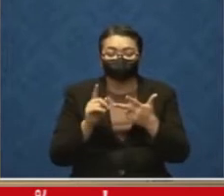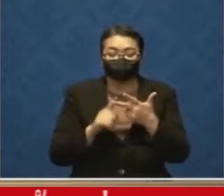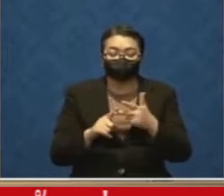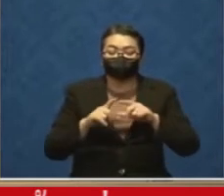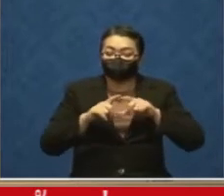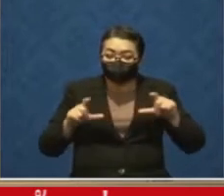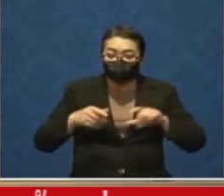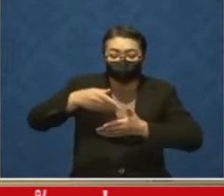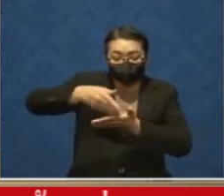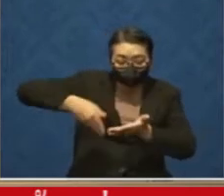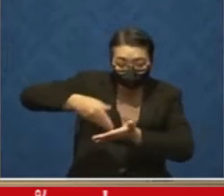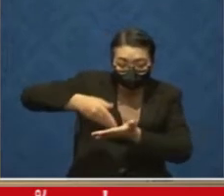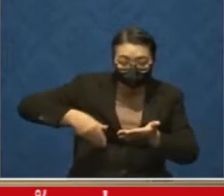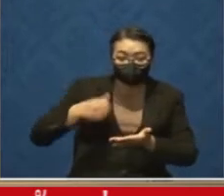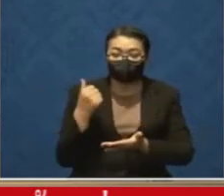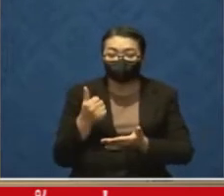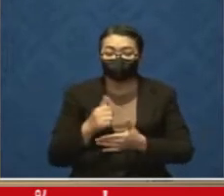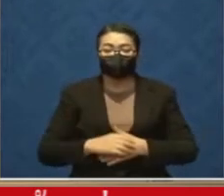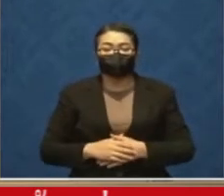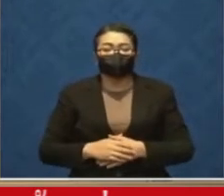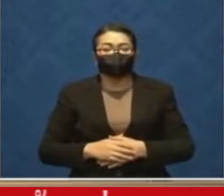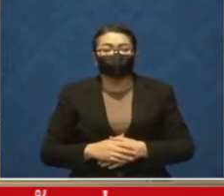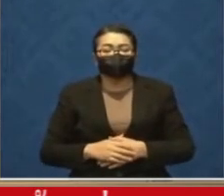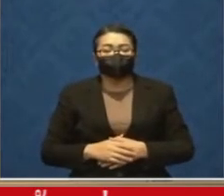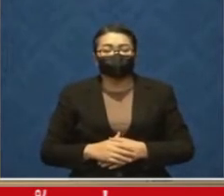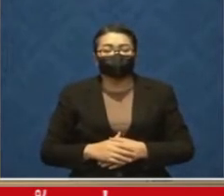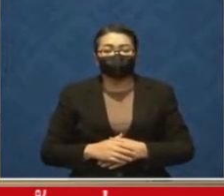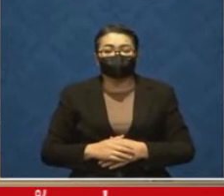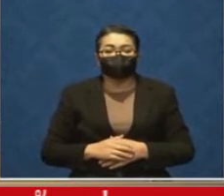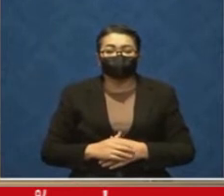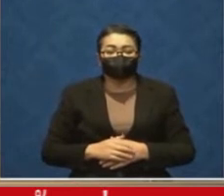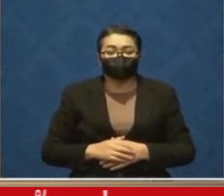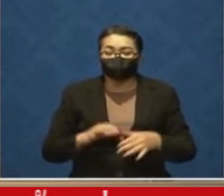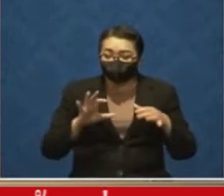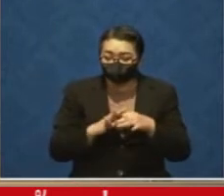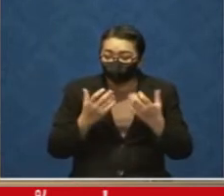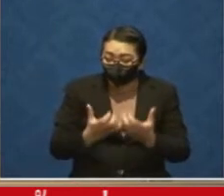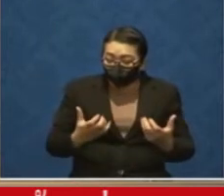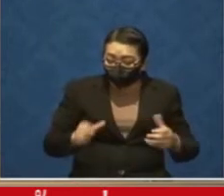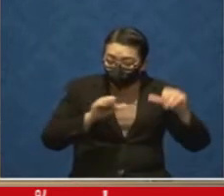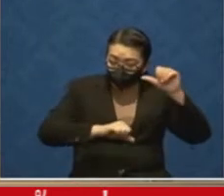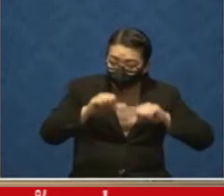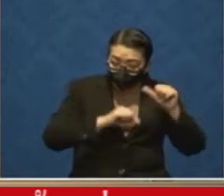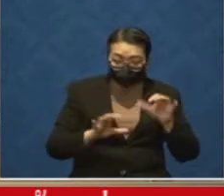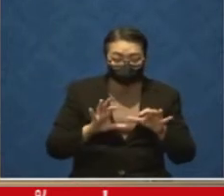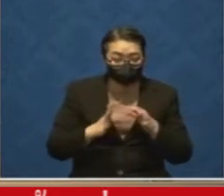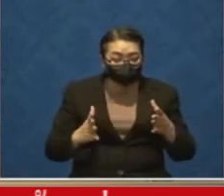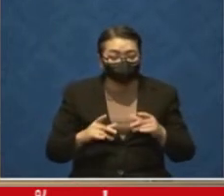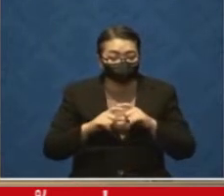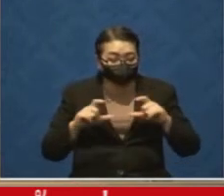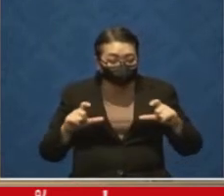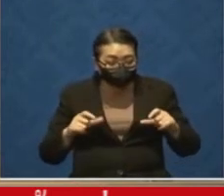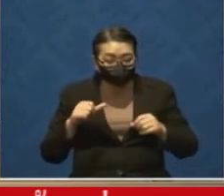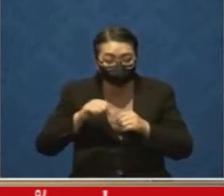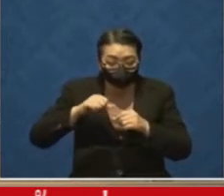เคื่องมือ ทำบัตรเคดิตทาง ELECTRONICไม่ได้เกียวข้องกับเคองมอทางเคมี หรอว้ำมันที่